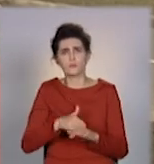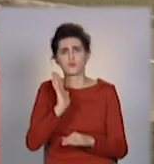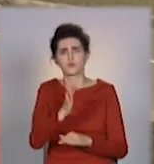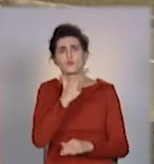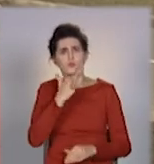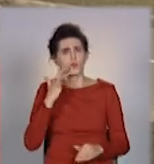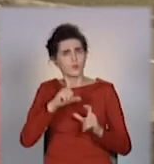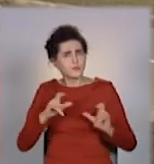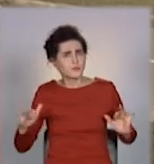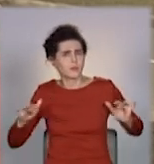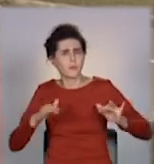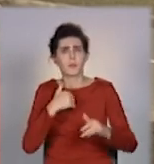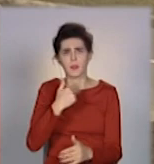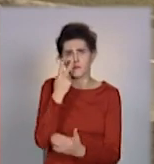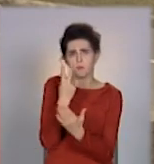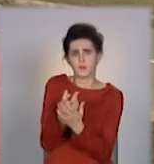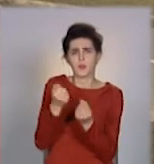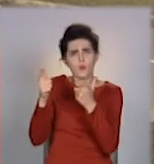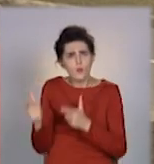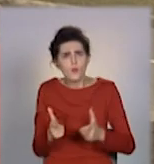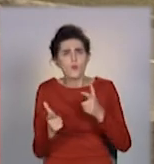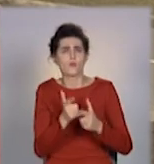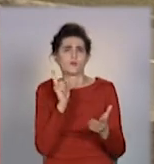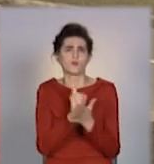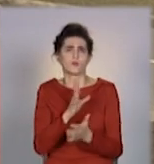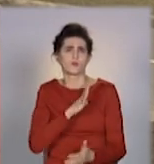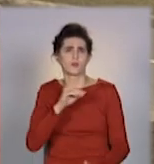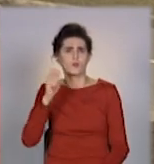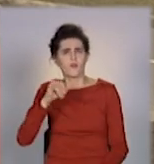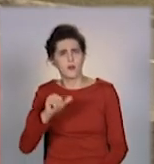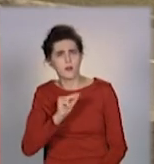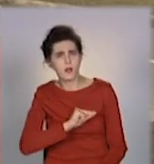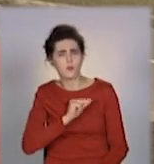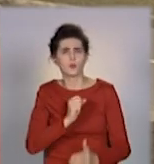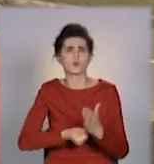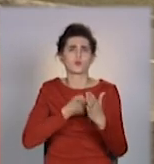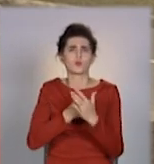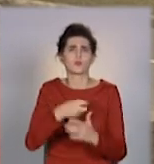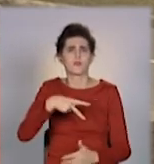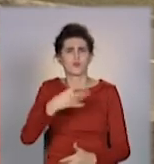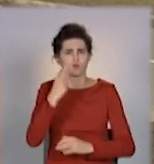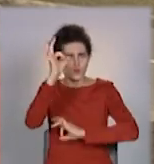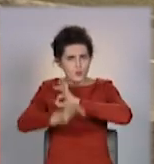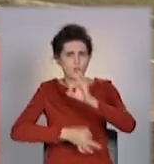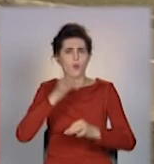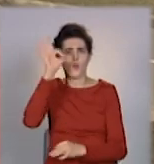ми бачили готовність Держреєстру працювати і у вихідні дні, і працювати до 24-ї години,